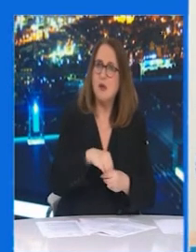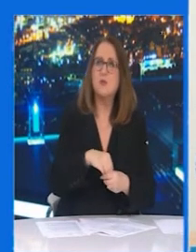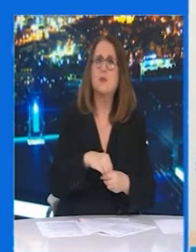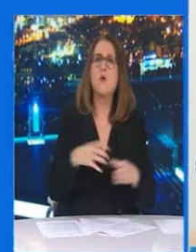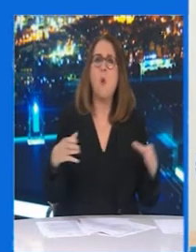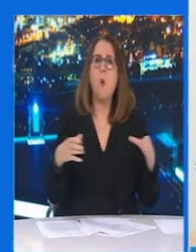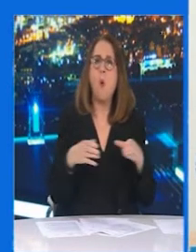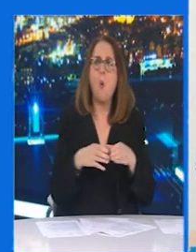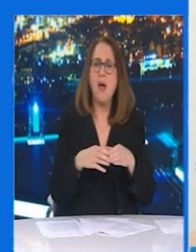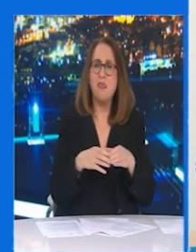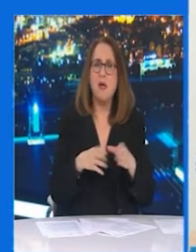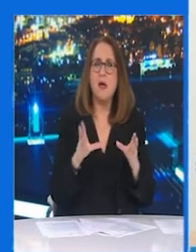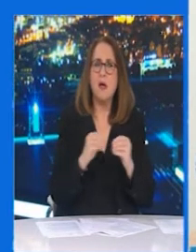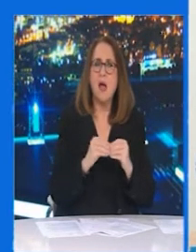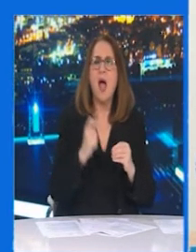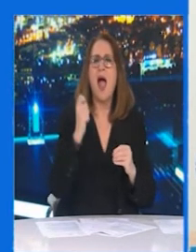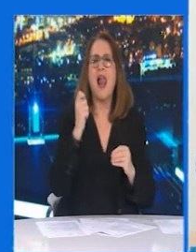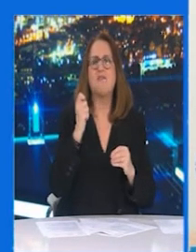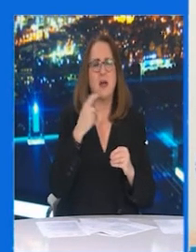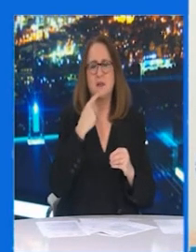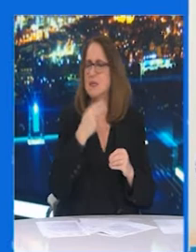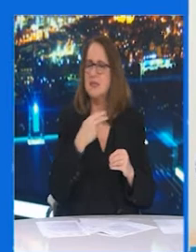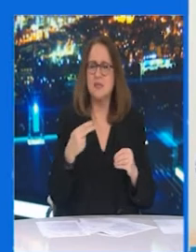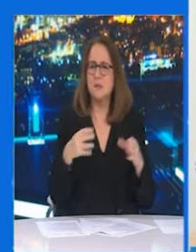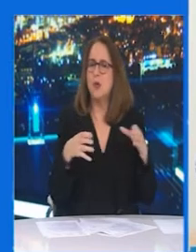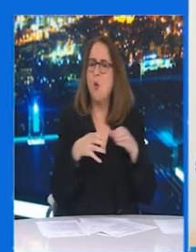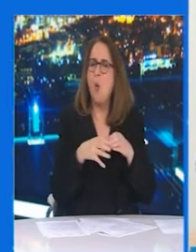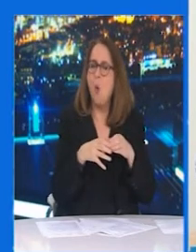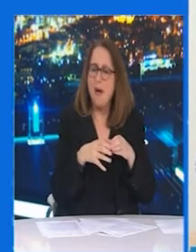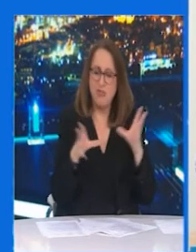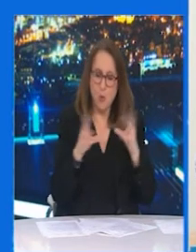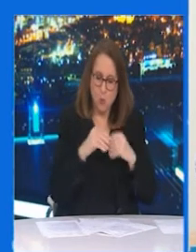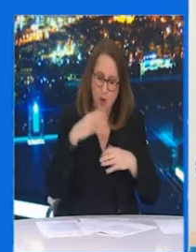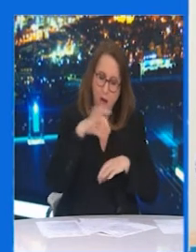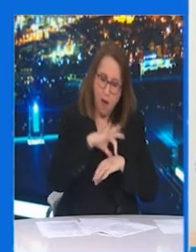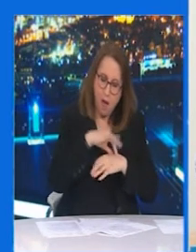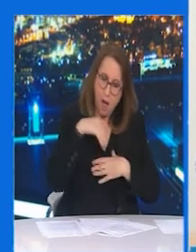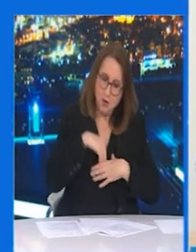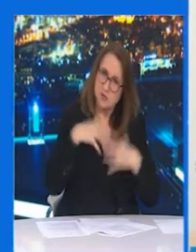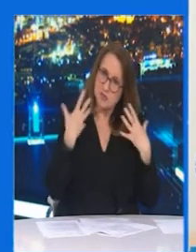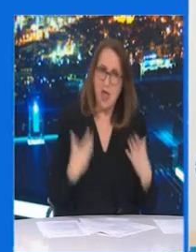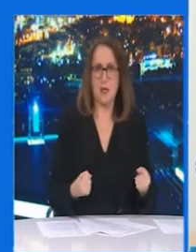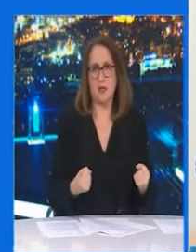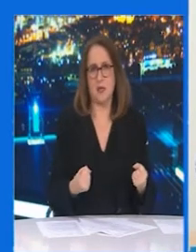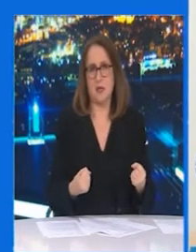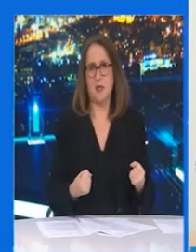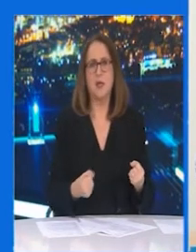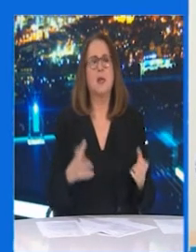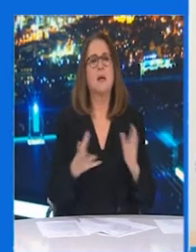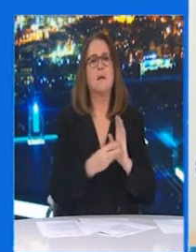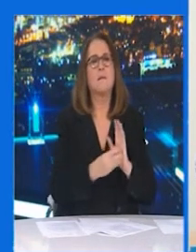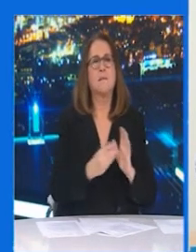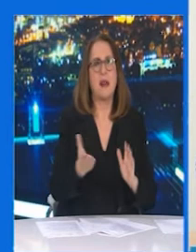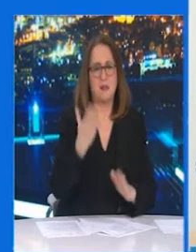είναι, στην ομάδα Α με τα υποκείμενα νοσήματα. Αυτό αφορά κυρίως πολύ συγκεκριμένες περιπτώσεις. Παραδείγματος χάρη, αν